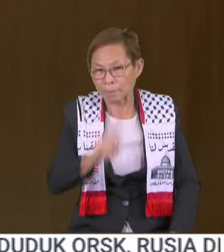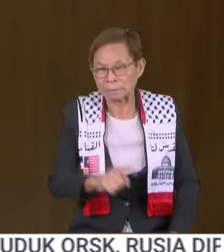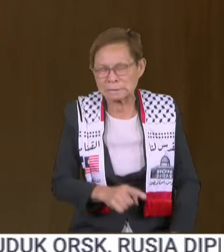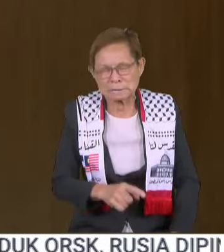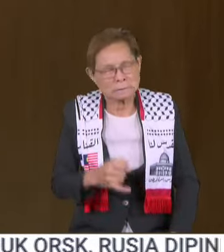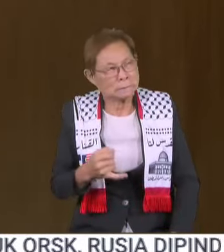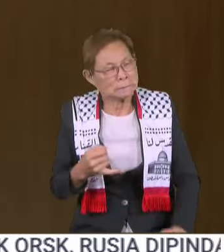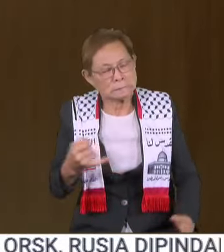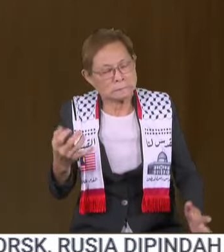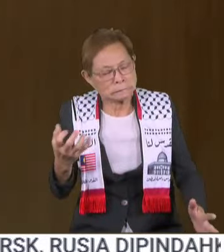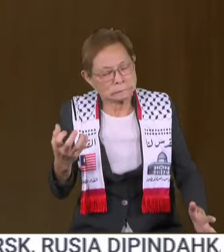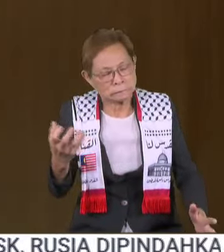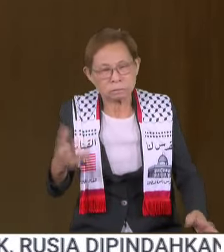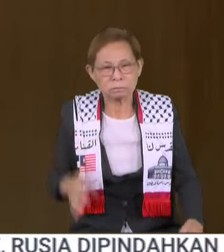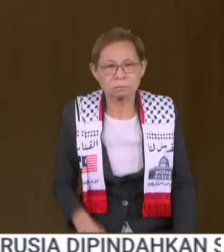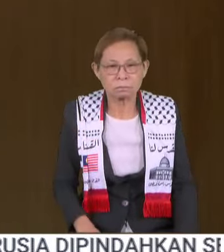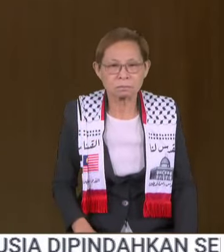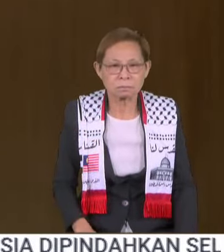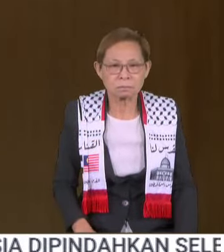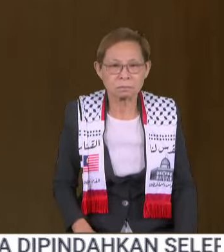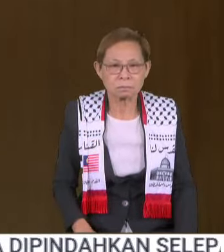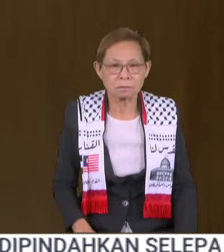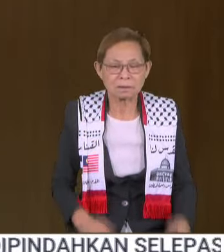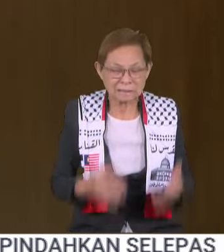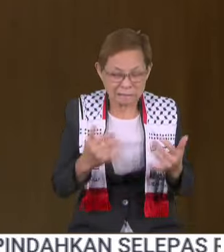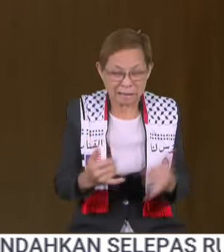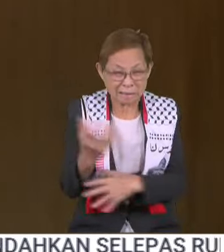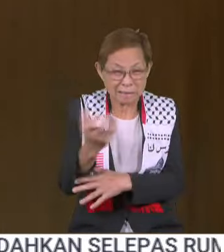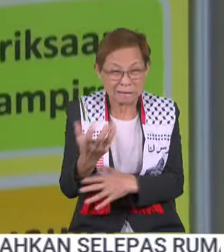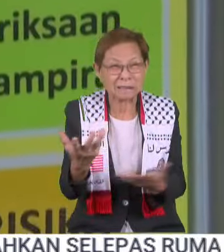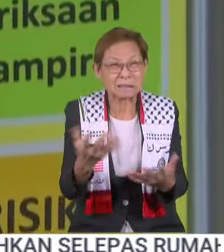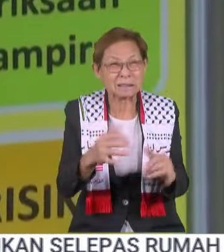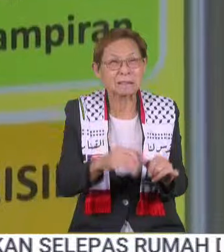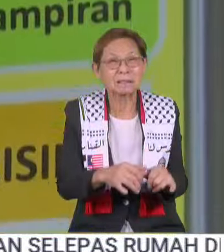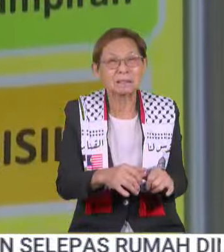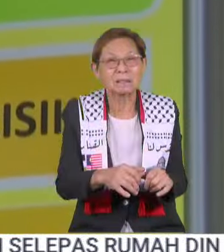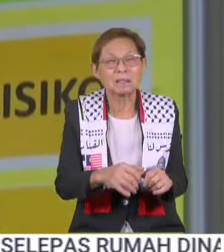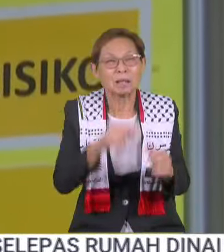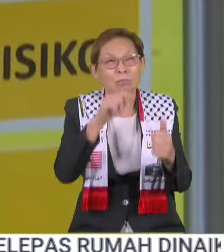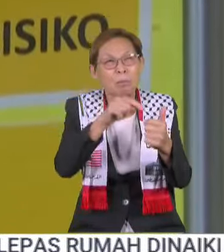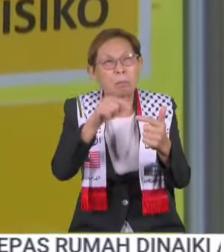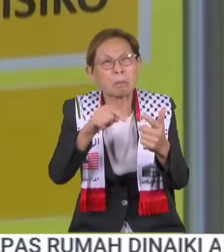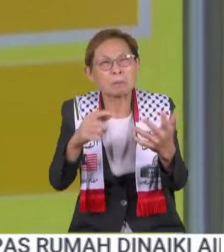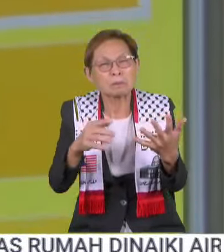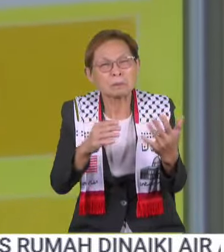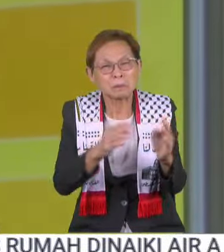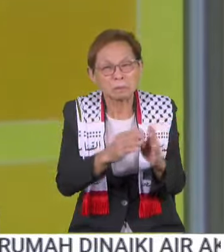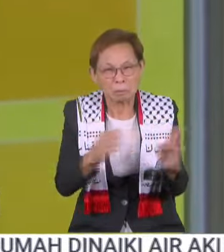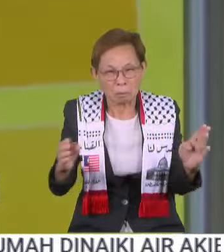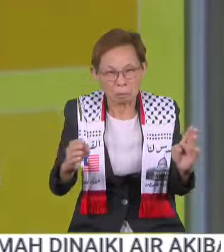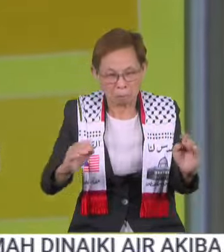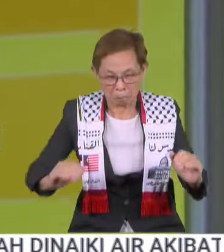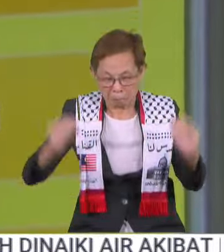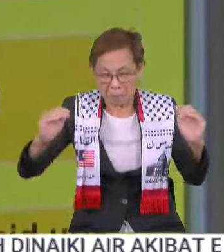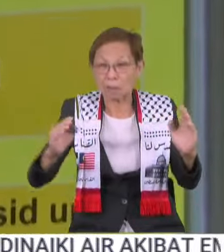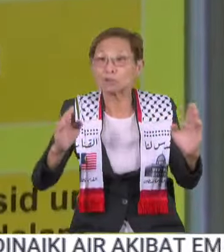bisa. Kalau ikut pada skala sakit tu, boleh ke peringkat